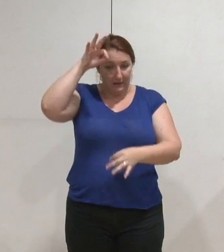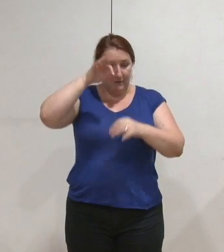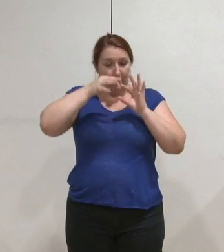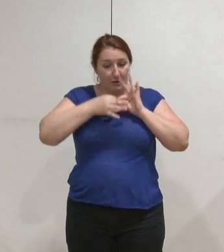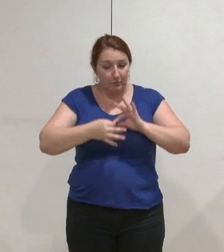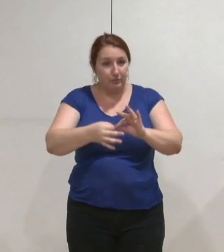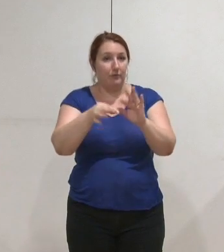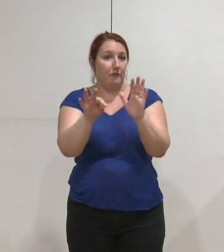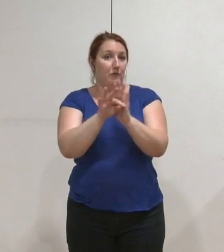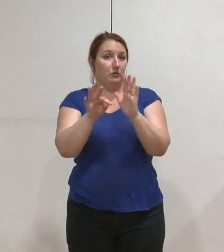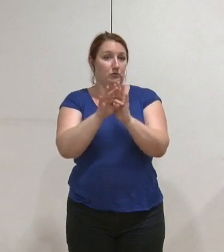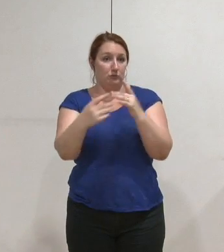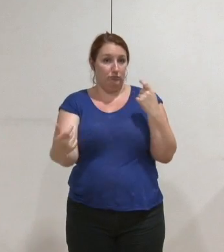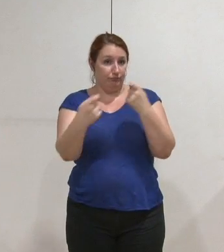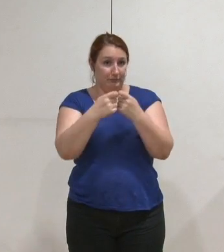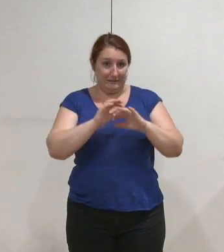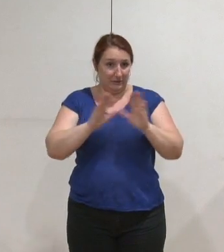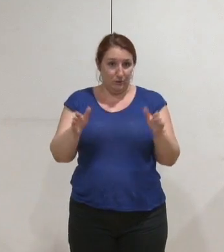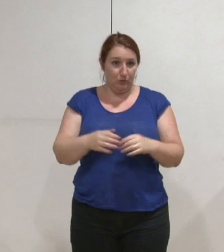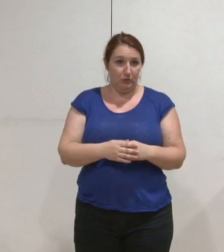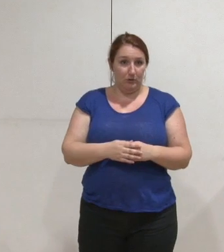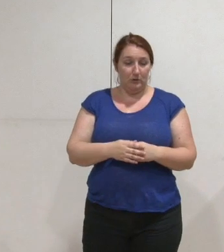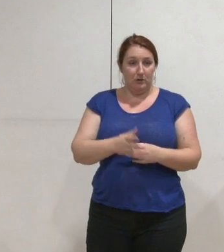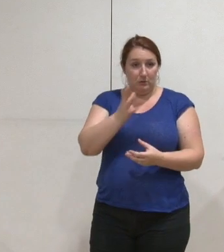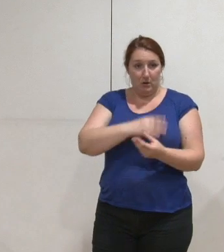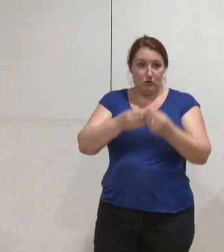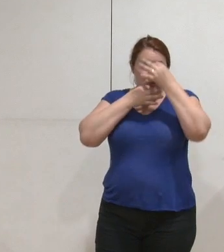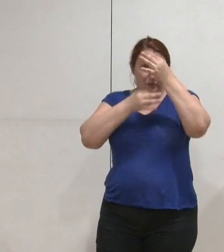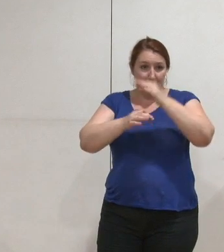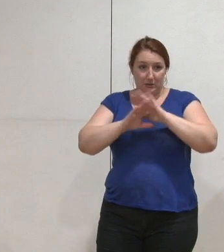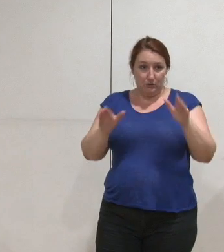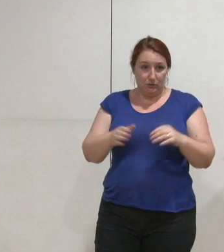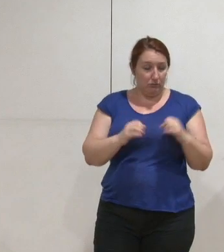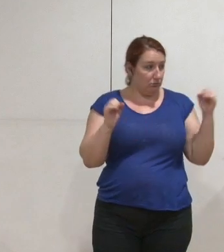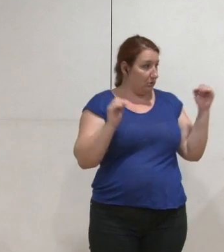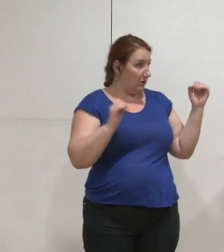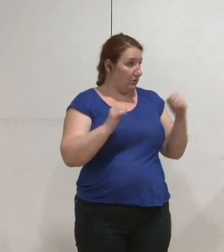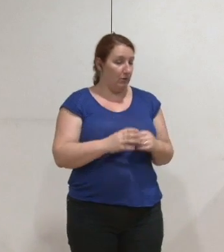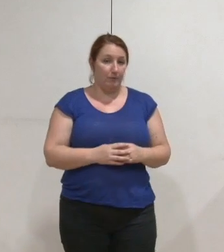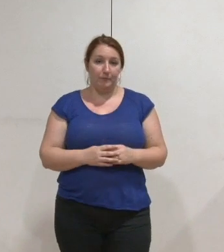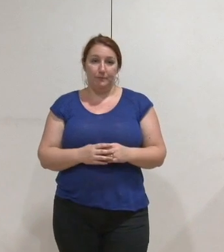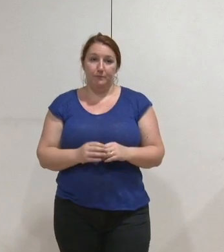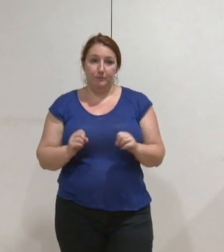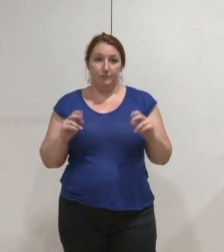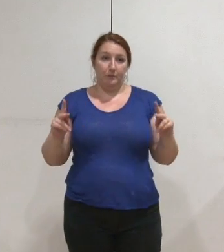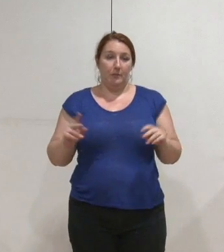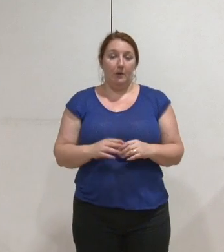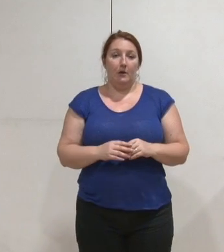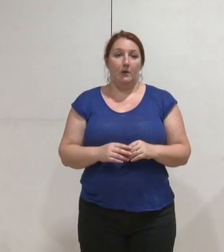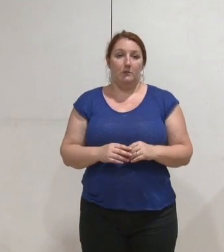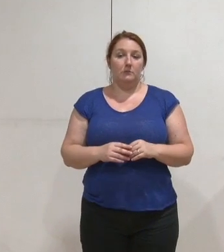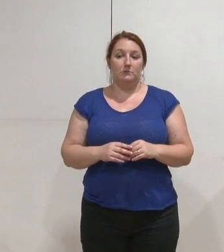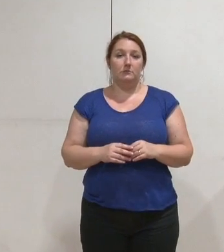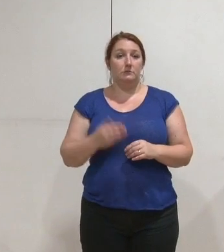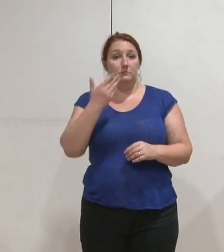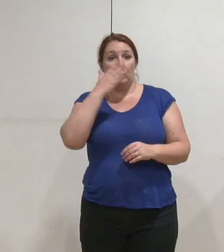afférents à ces mandats électifs c'est tout c'est une simple précision bien il y